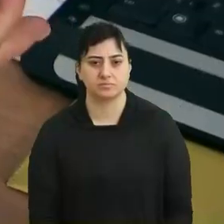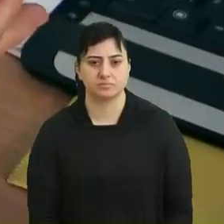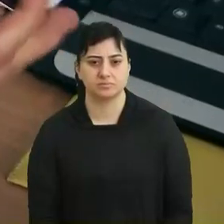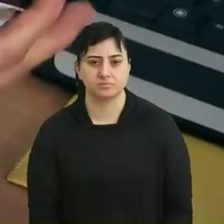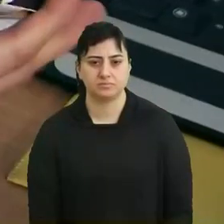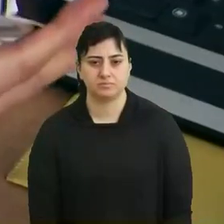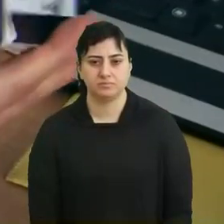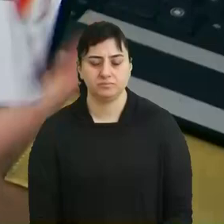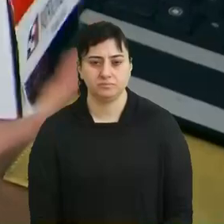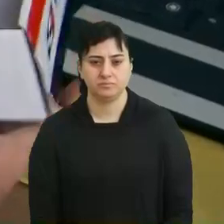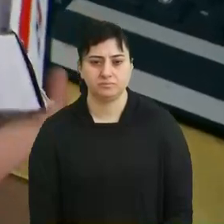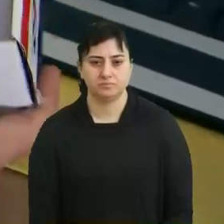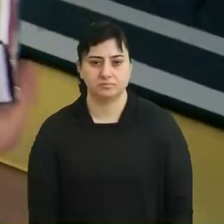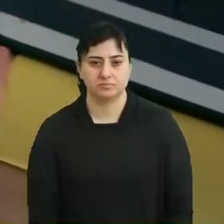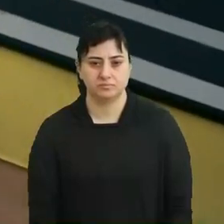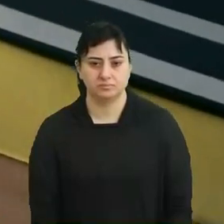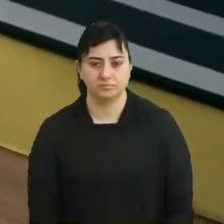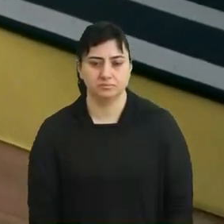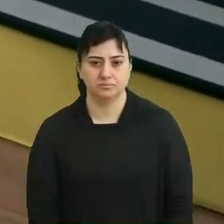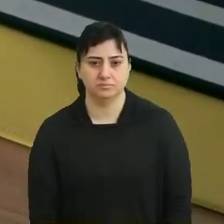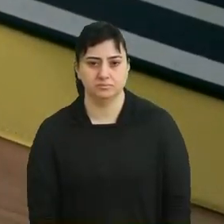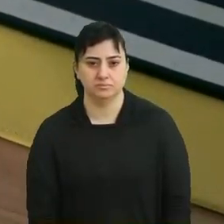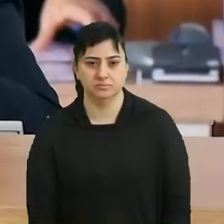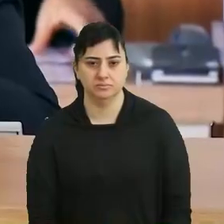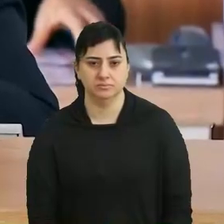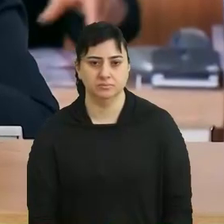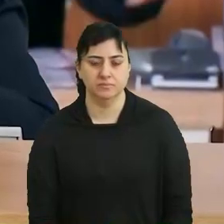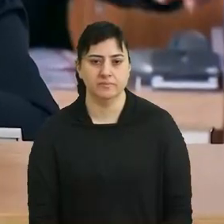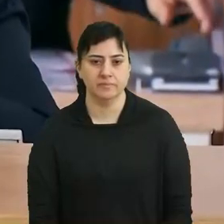Kupra Kargo yazıyor. İçinde beyaz bir mektup zarfı.